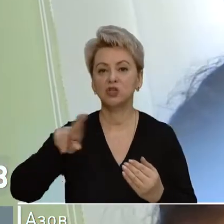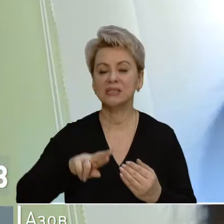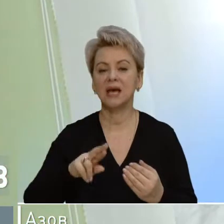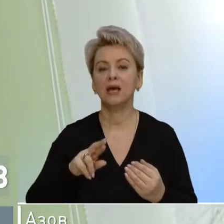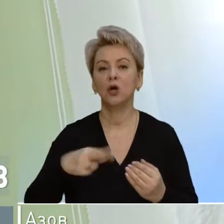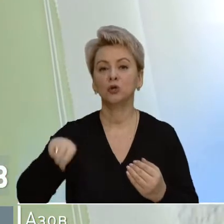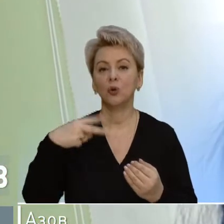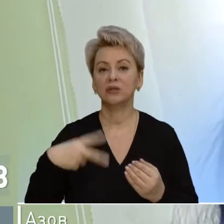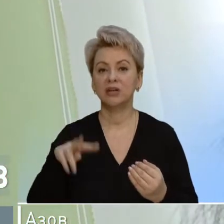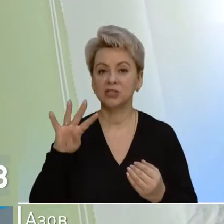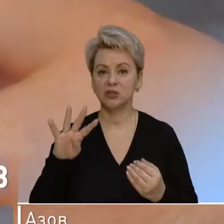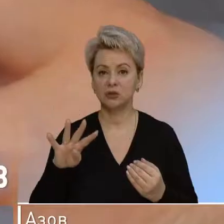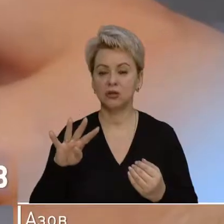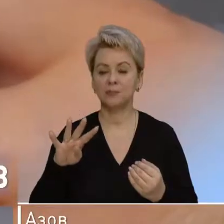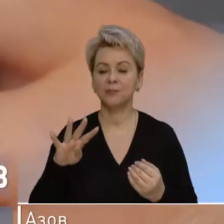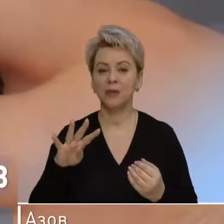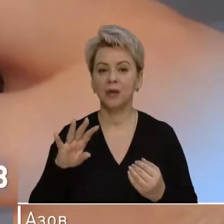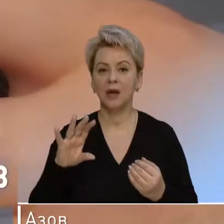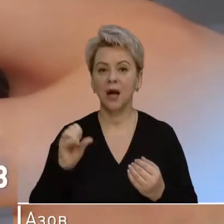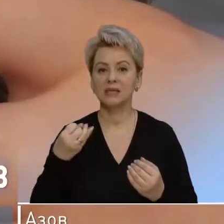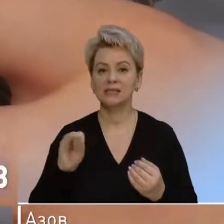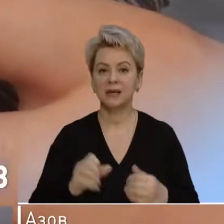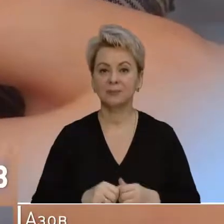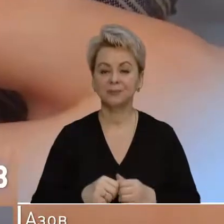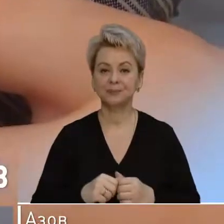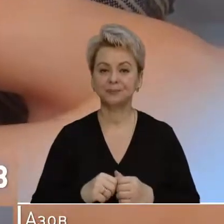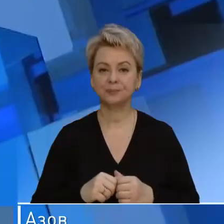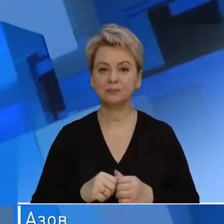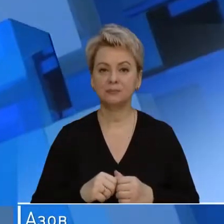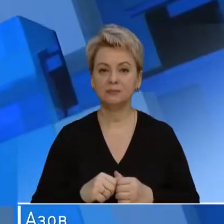Алина Николаева, Сергей Вишняков, Дон-24, Аксай.